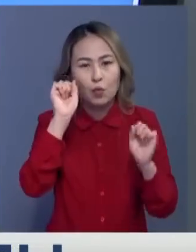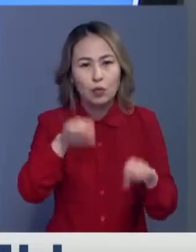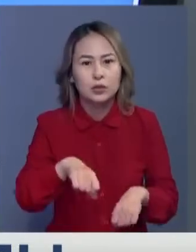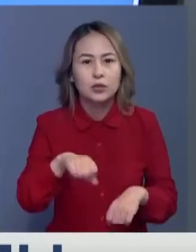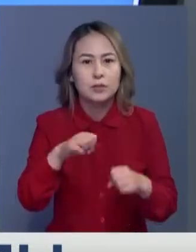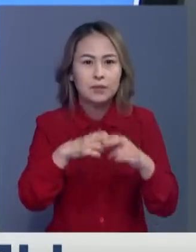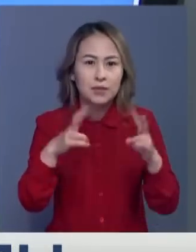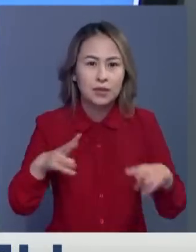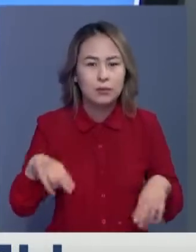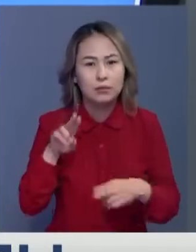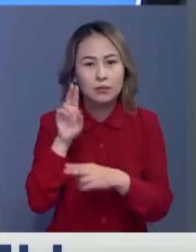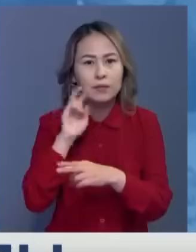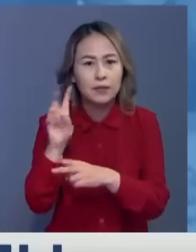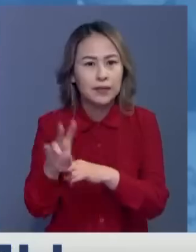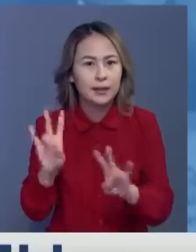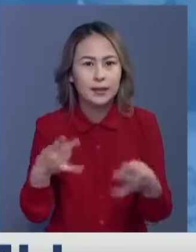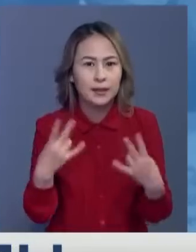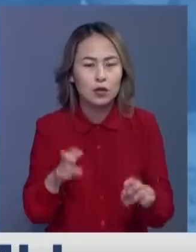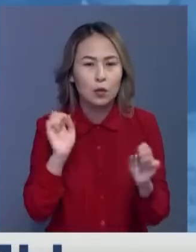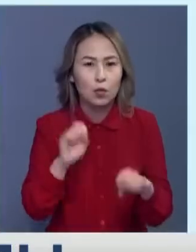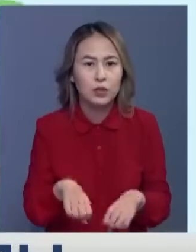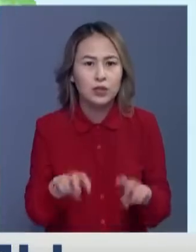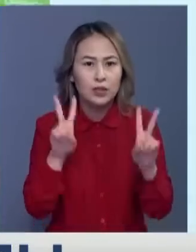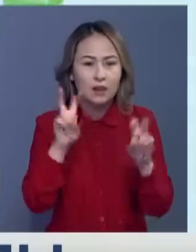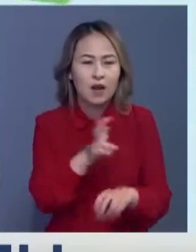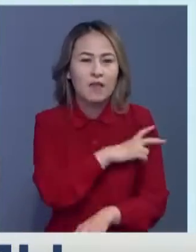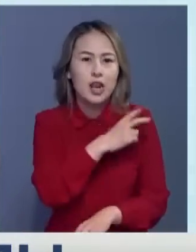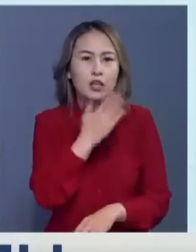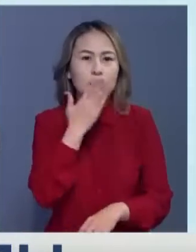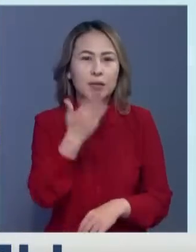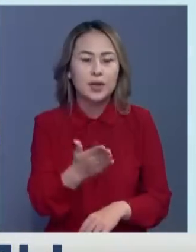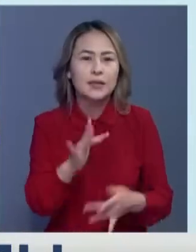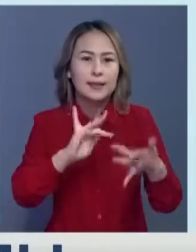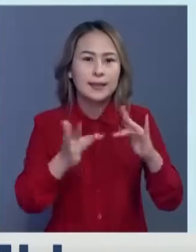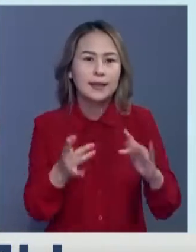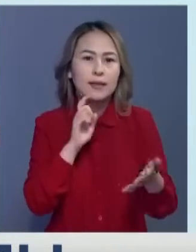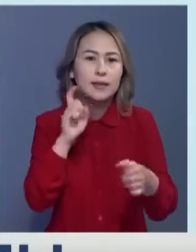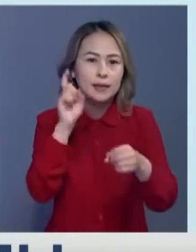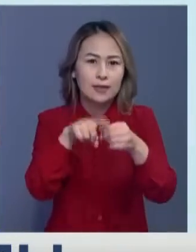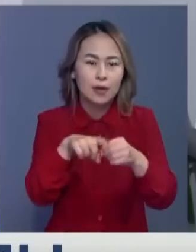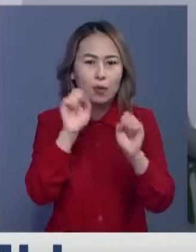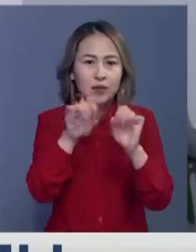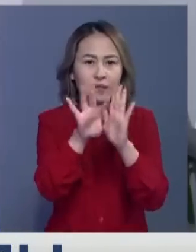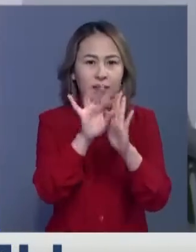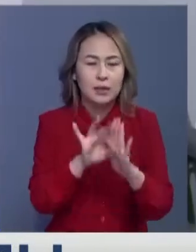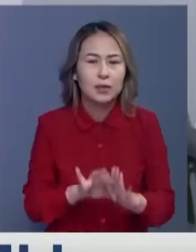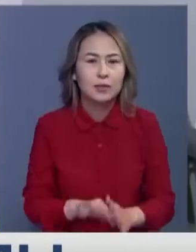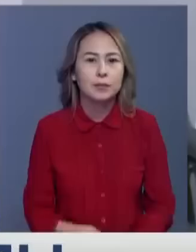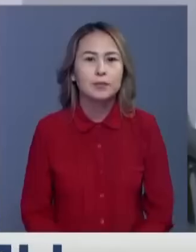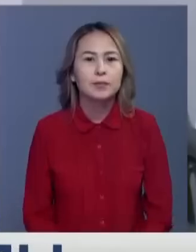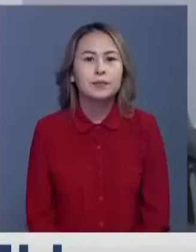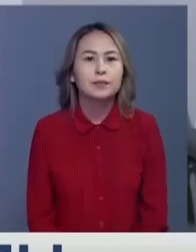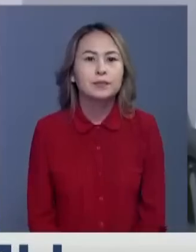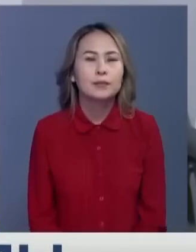медициналық мекемеге барудың қажеті жоқ. Дәрігерден сұра деп аталатын интернет порталға кіріп, тіркеліп, керек маманды таңдайсың. Здравствуйте,